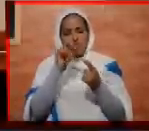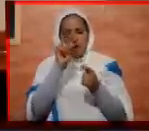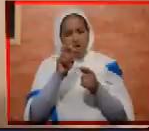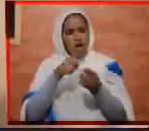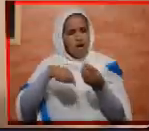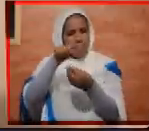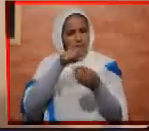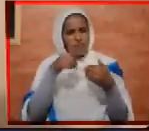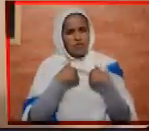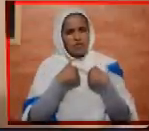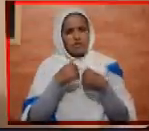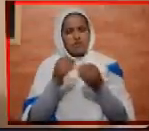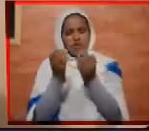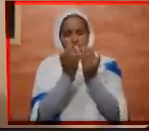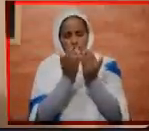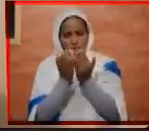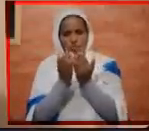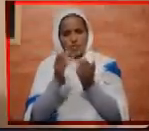ዋናው ነገር